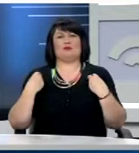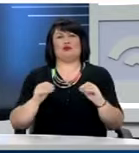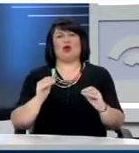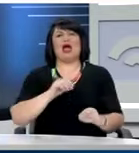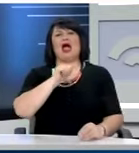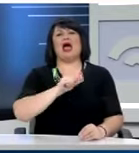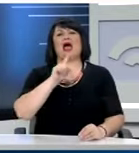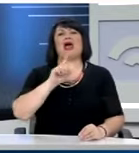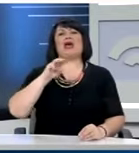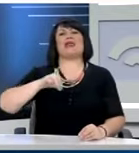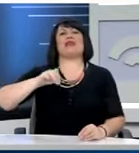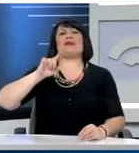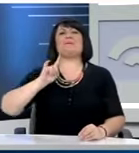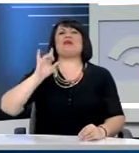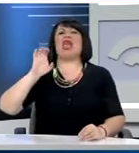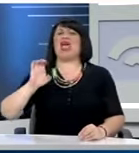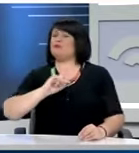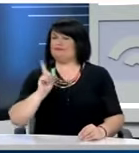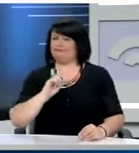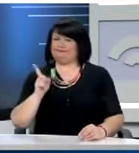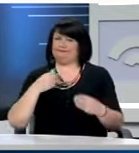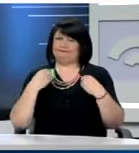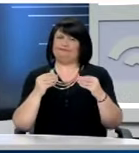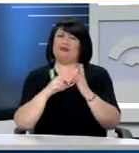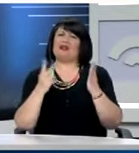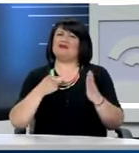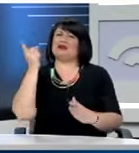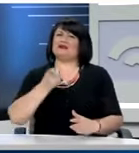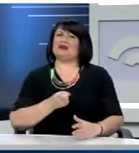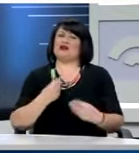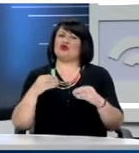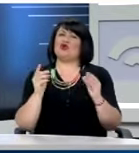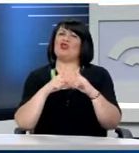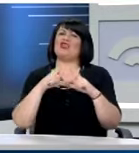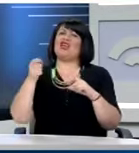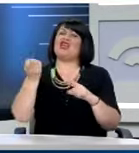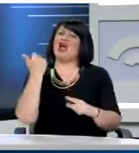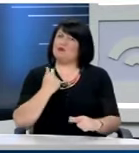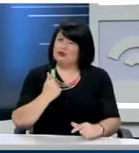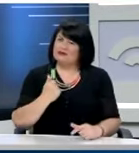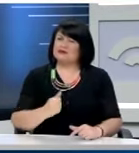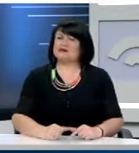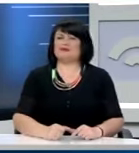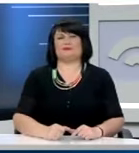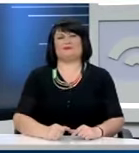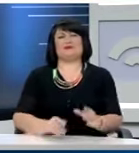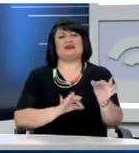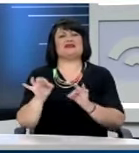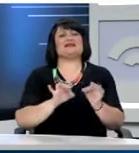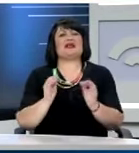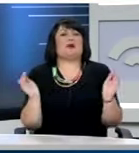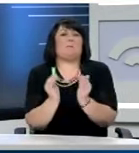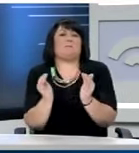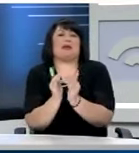ΑΔΜΙΕ, χωρίς να προχωρήσουμε στην πώληση του 17% της ΔΕΗ, χωρίς να προχωρήσουμε στο σχέδιο της μικρής